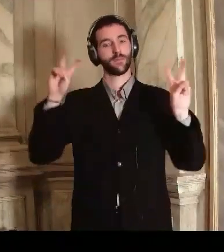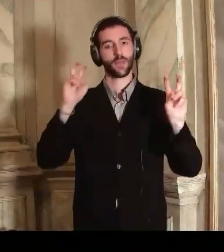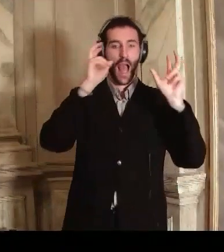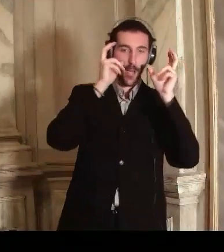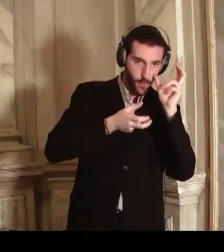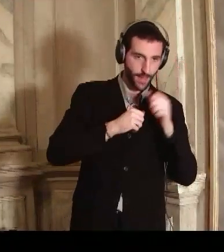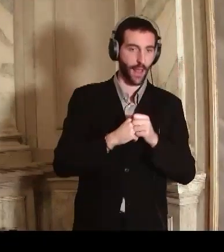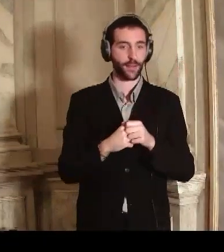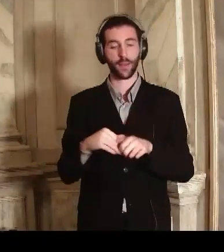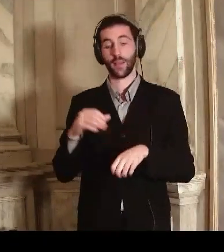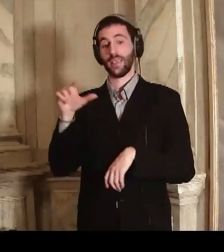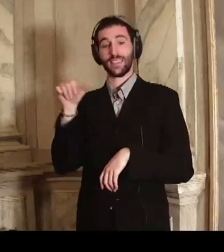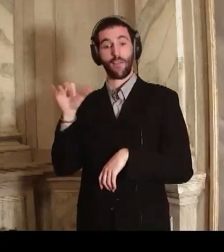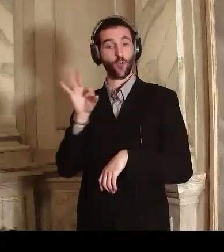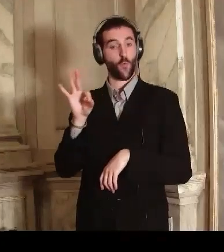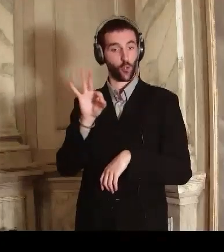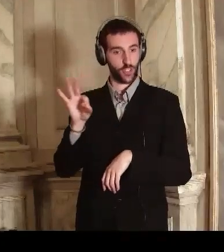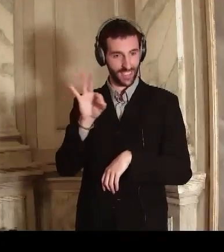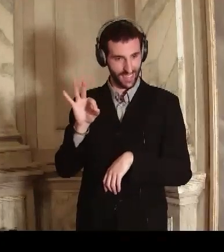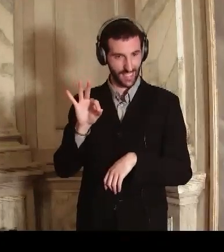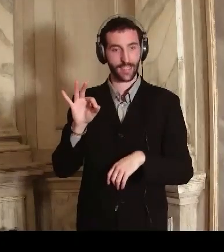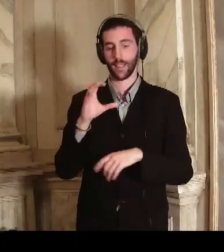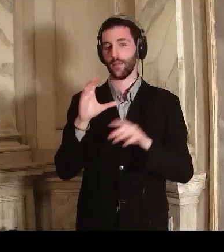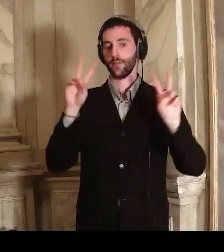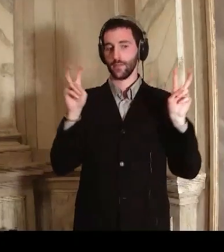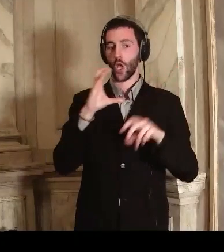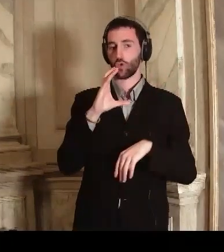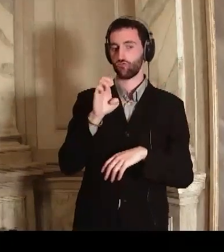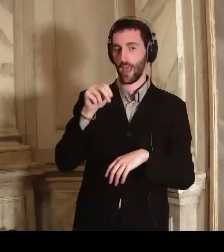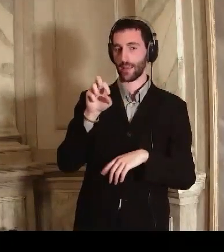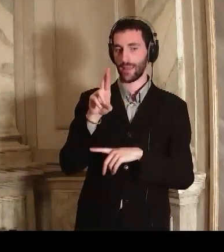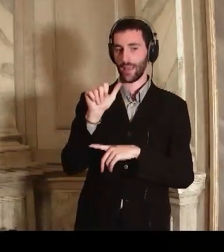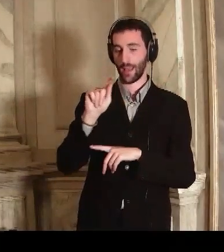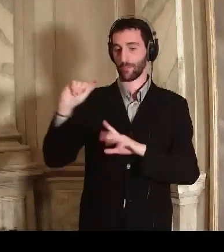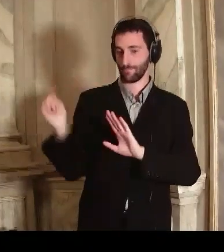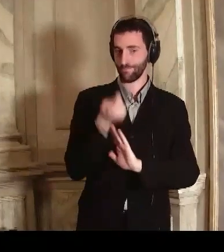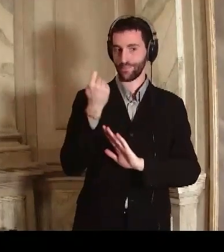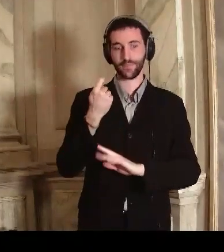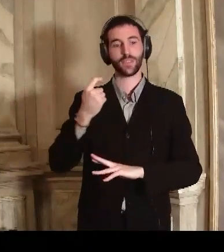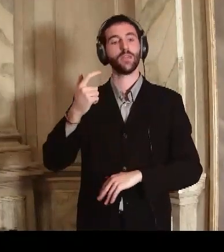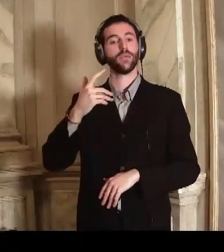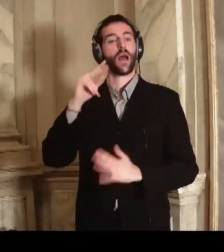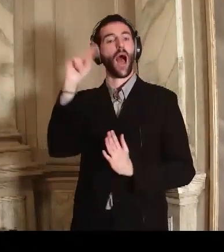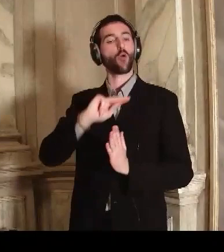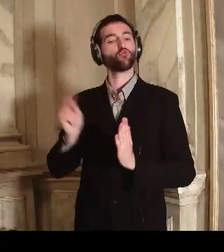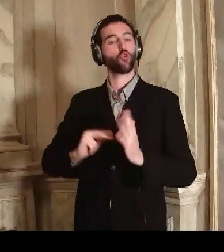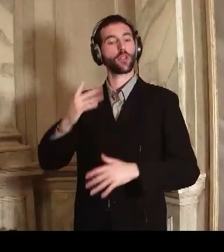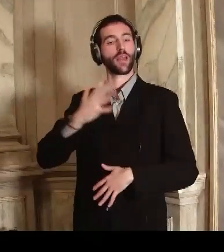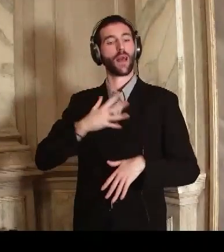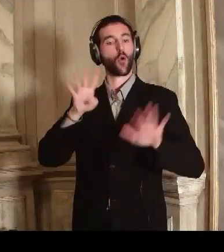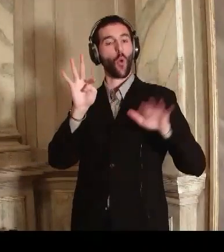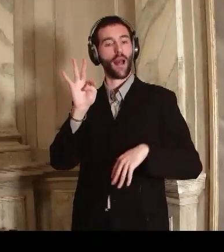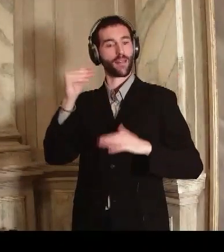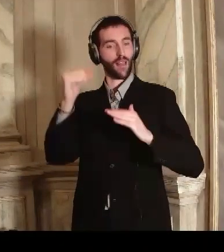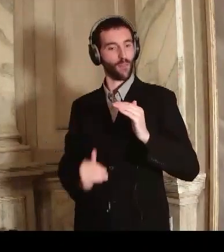Fortin con Cenere si sono aggiudicati il Bando College Autori Under 40 della Biennale di Venezia